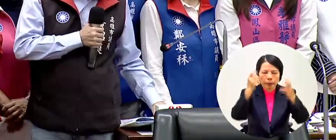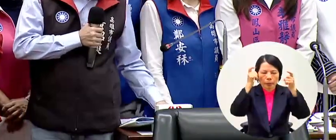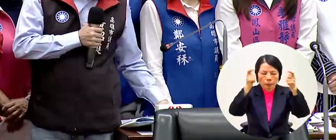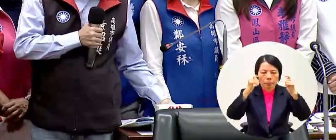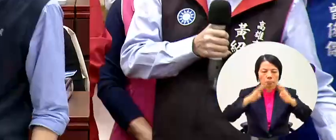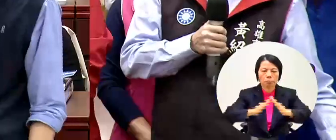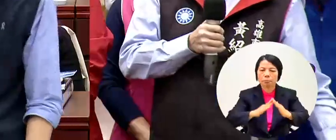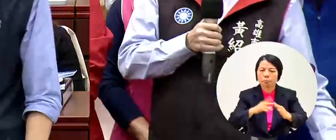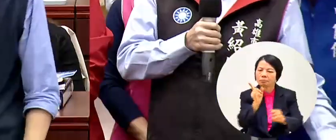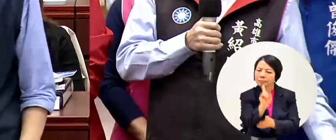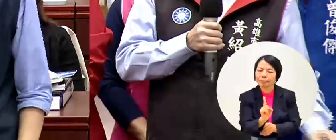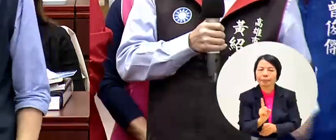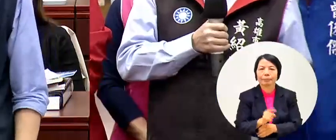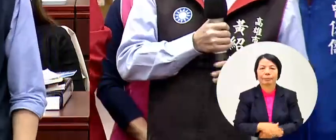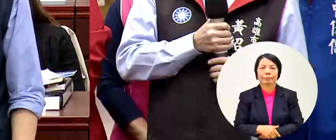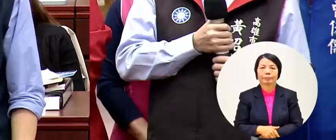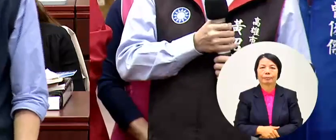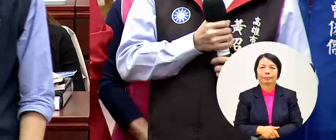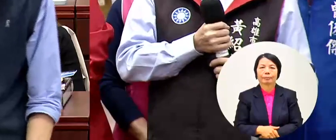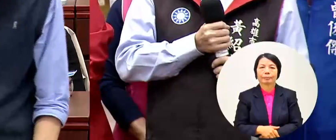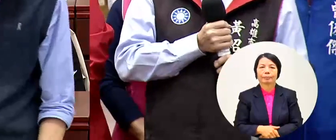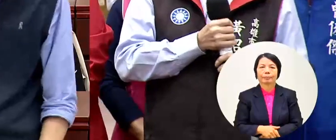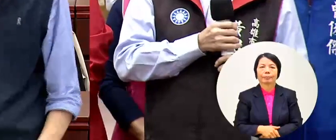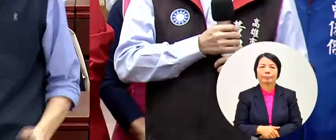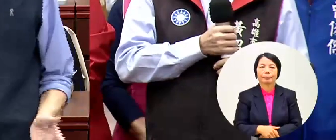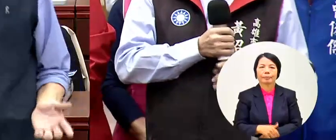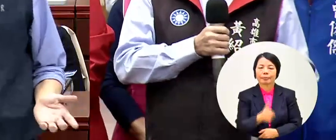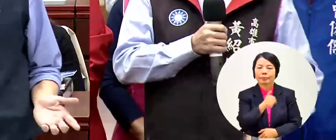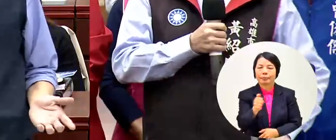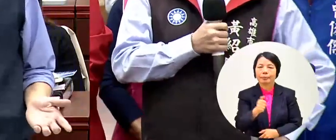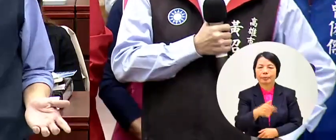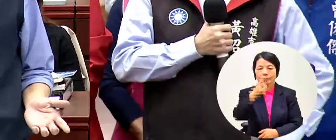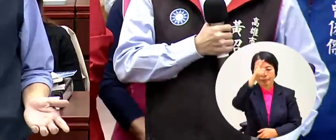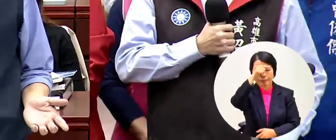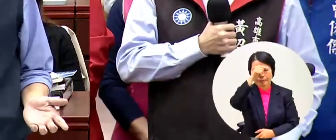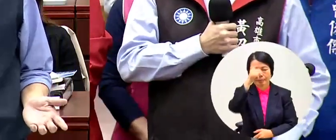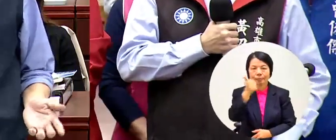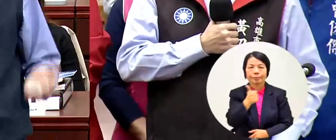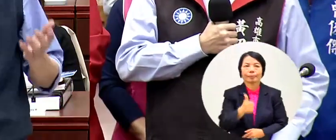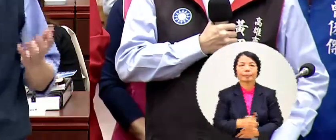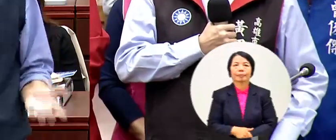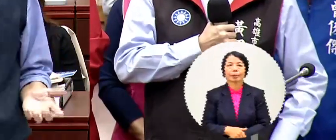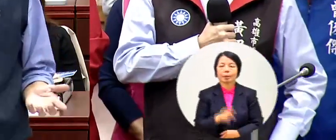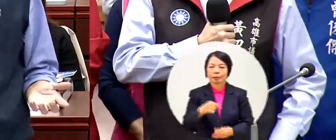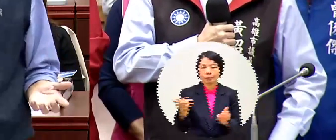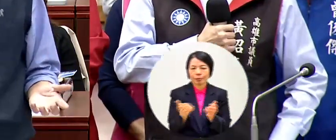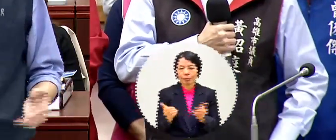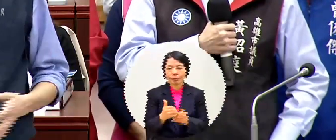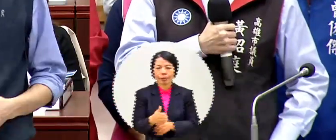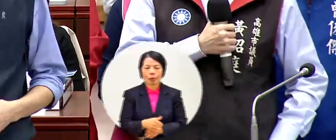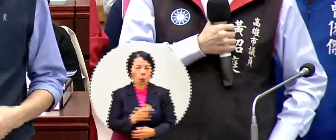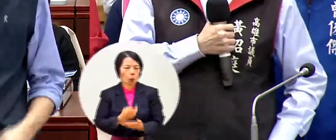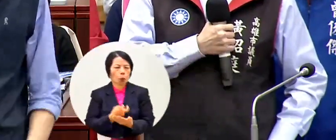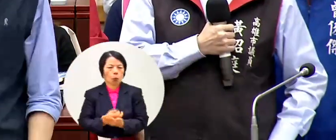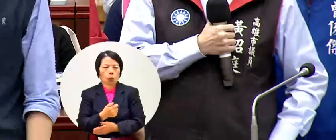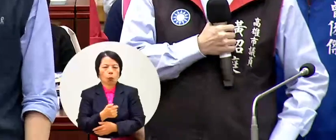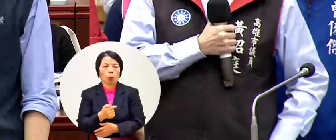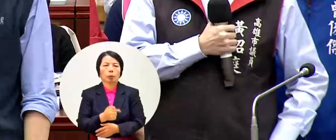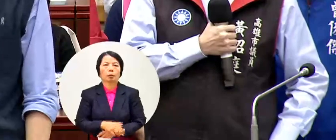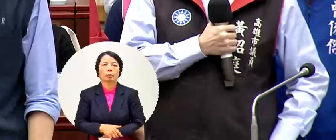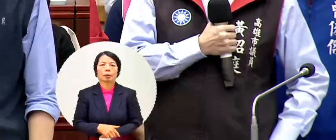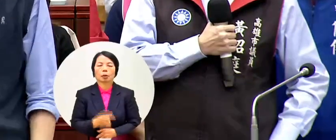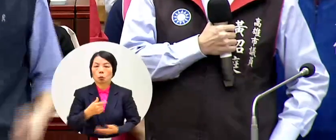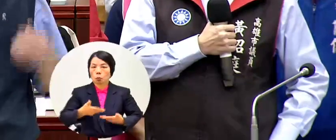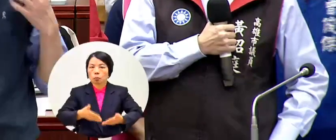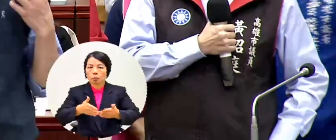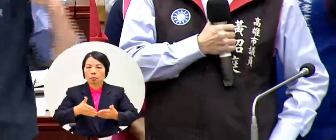谢，谢谢黄少廷议员，这个问题真的是非常的严肃，而且非常的重要，所以我们讲定海